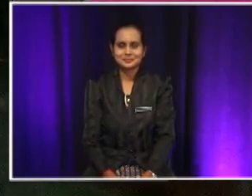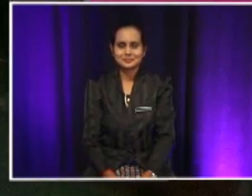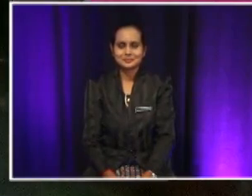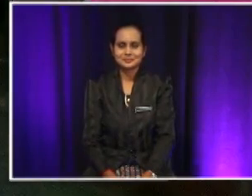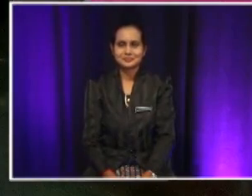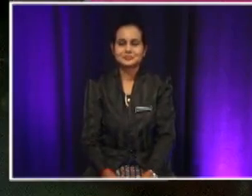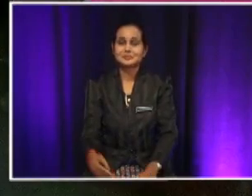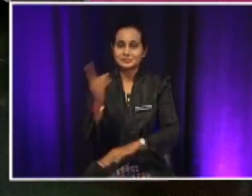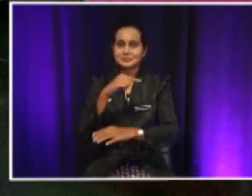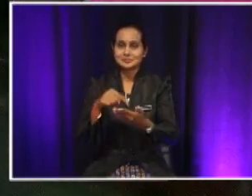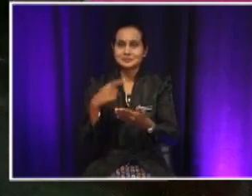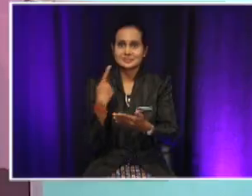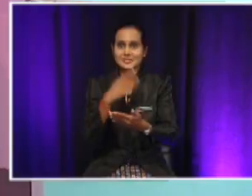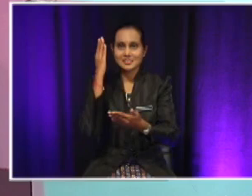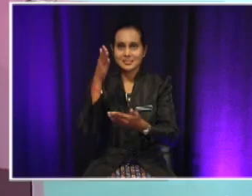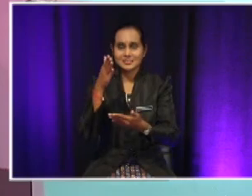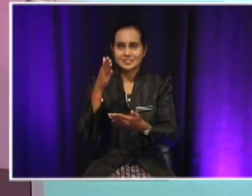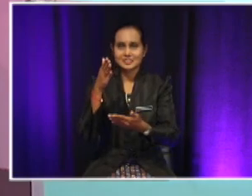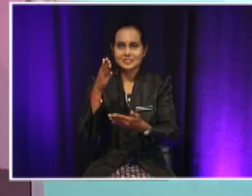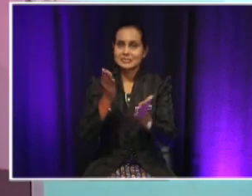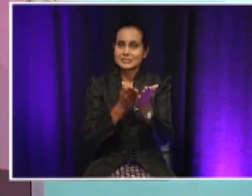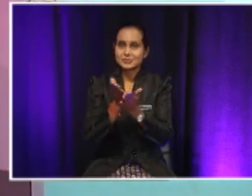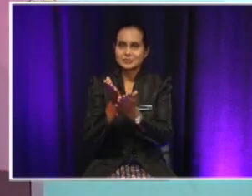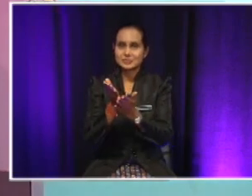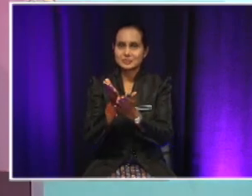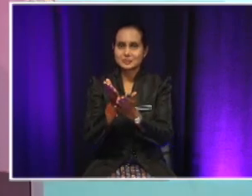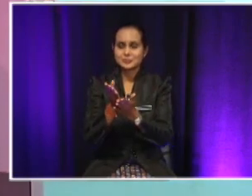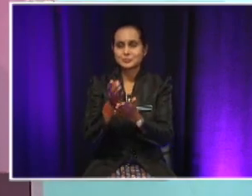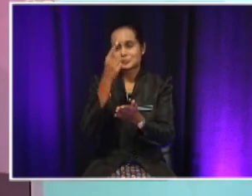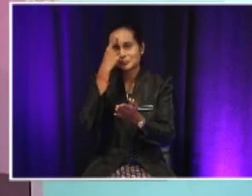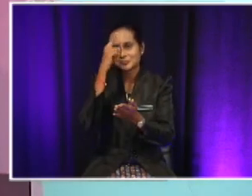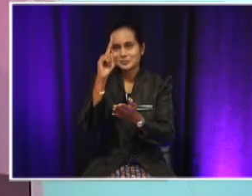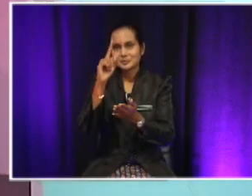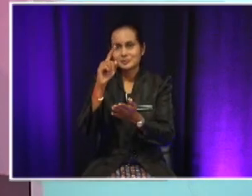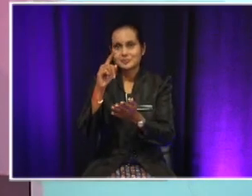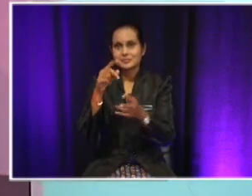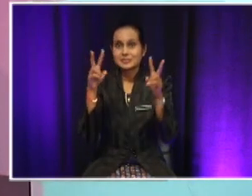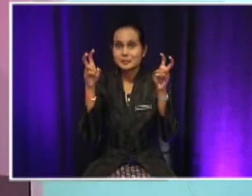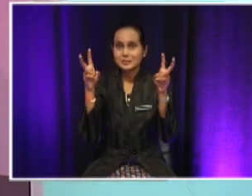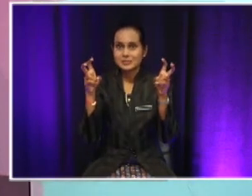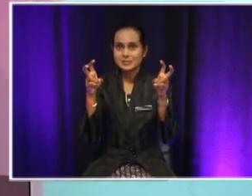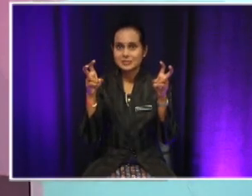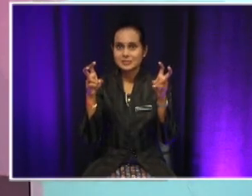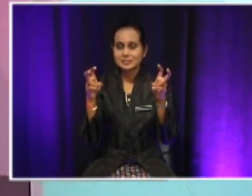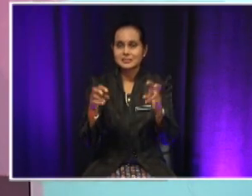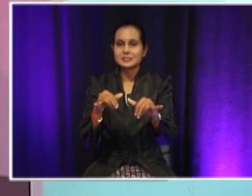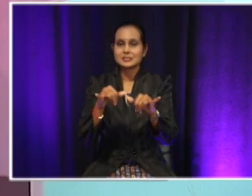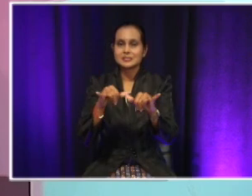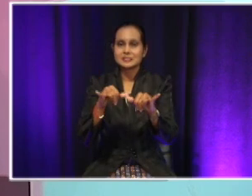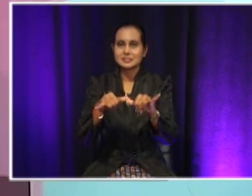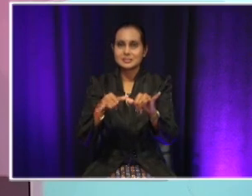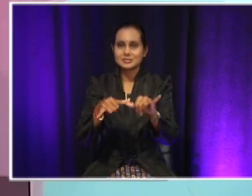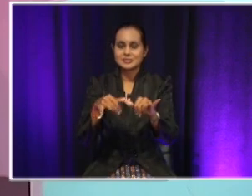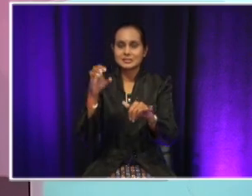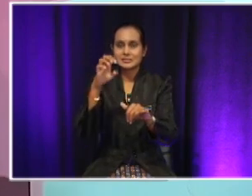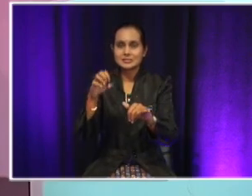Okey, baik. Hari ini kita akan teruskan untuk subjek kita pada hari ini, iaitu pengajian kejuruteraan